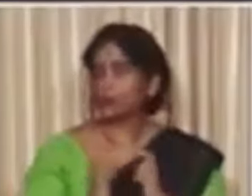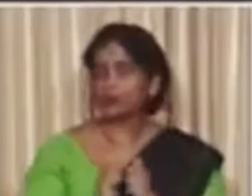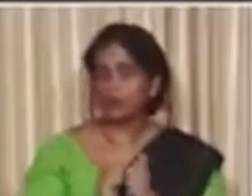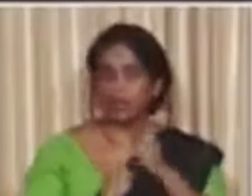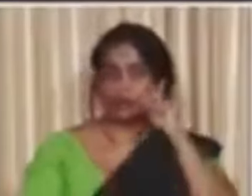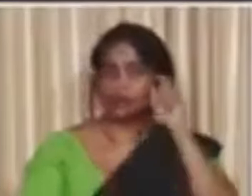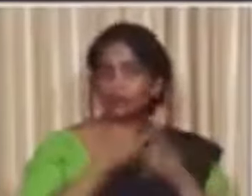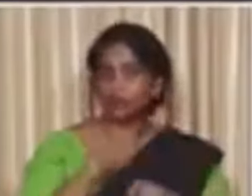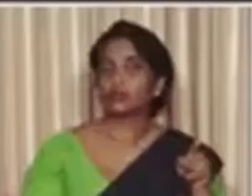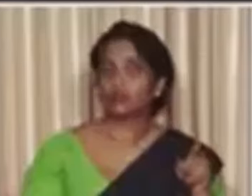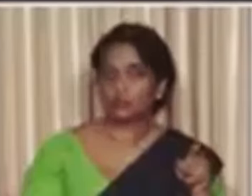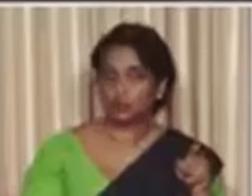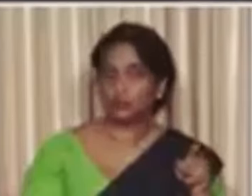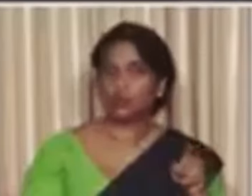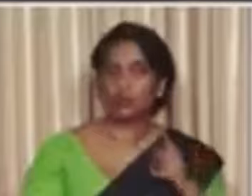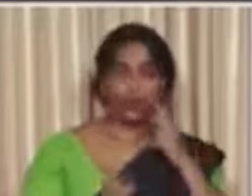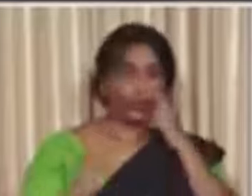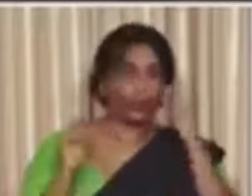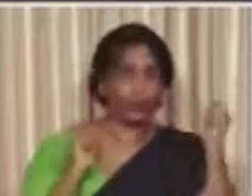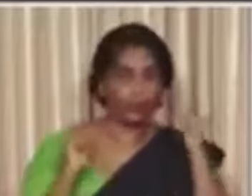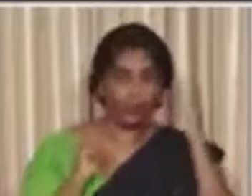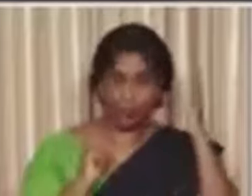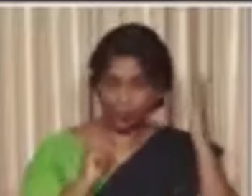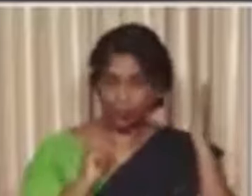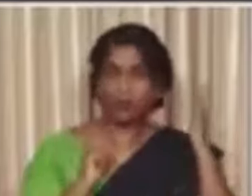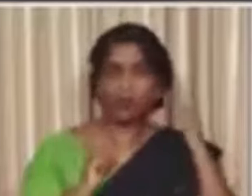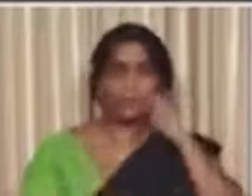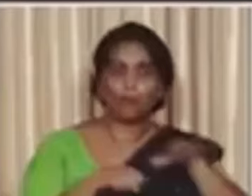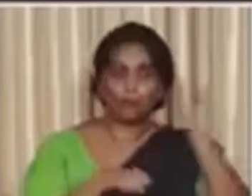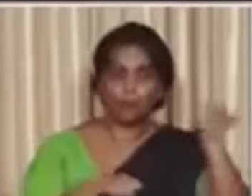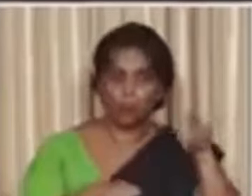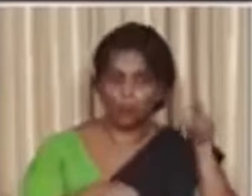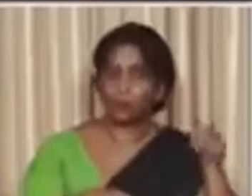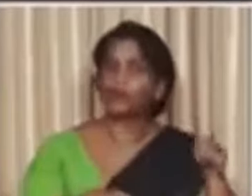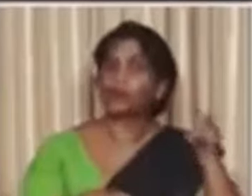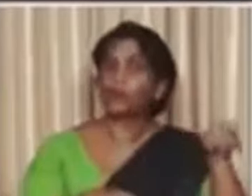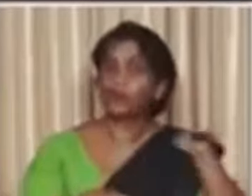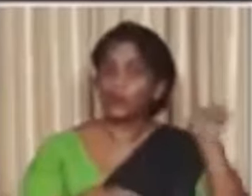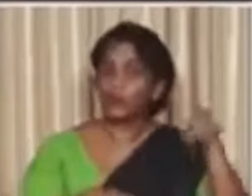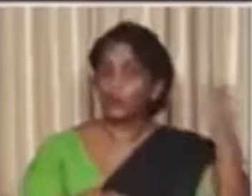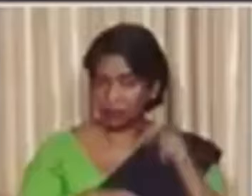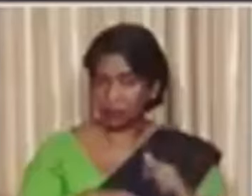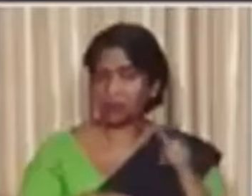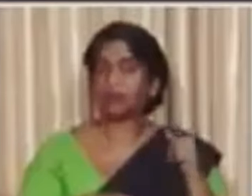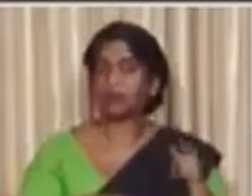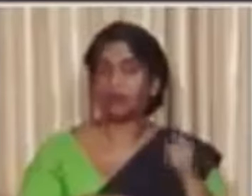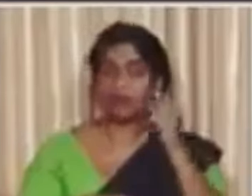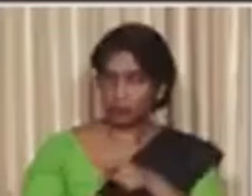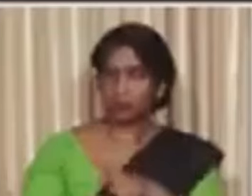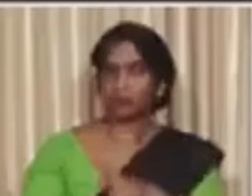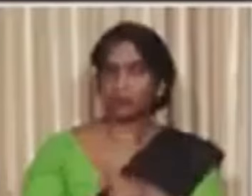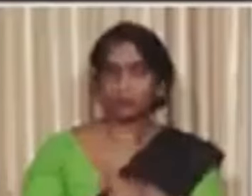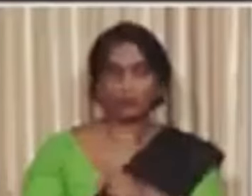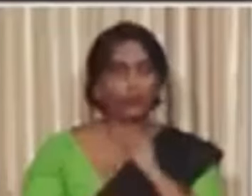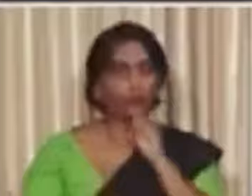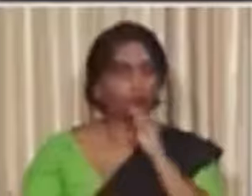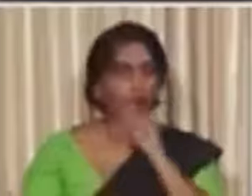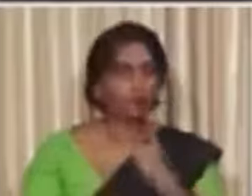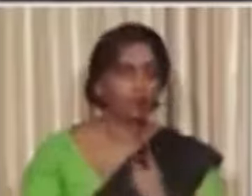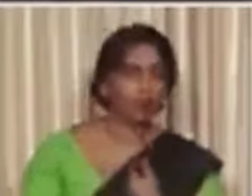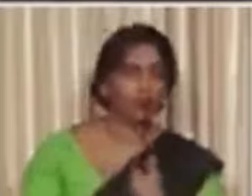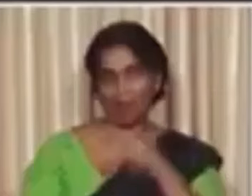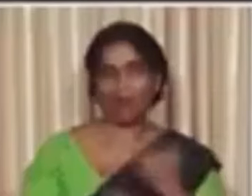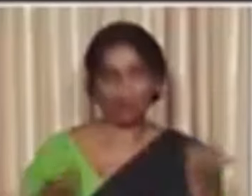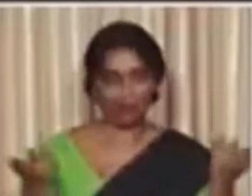ජන කොට්ටාසයක් තමයි උඩ රට කඳු රට ජනතා ප්‍රජාව. දැන් මේ ප්‍රදේශයෙන් පැමිණි මේ කාන්තාව නිකන් ආසාවට